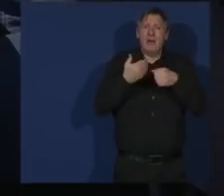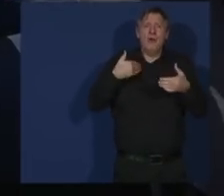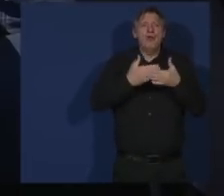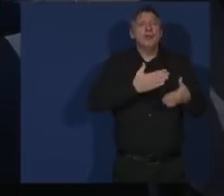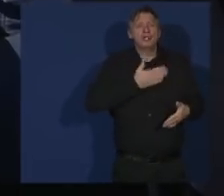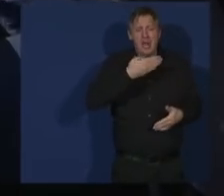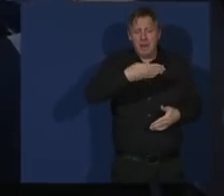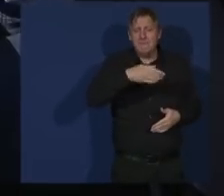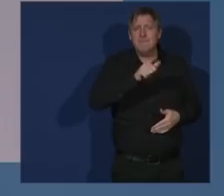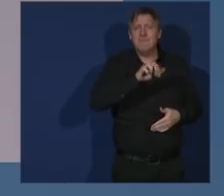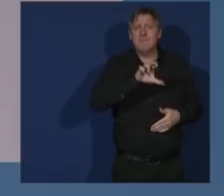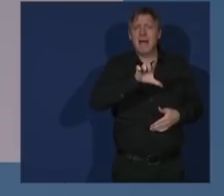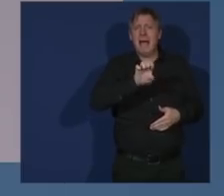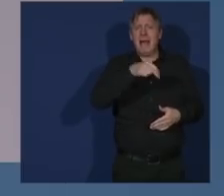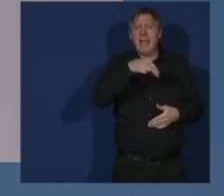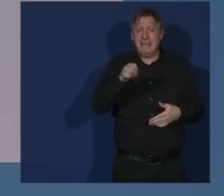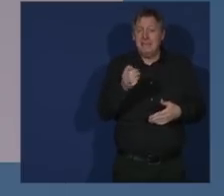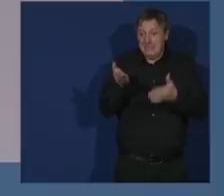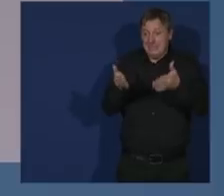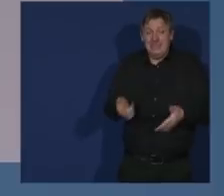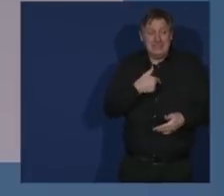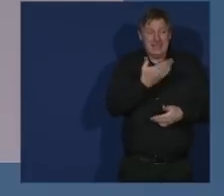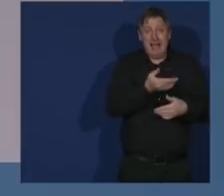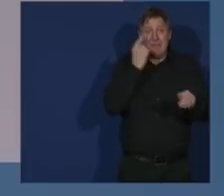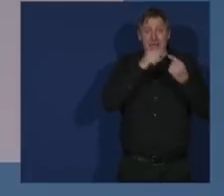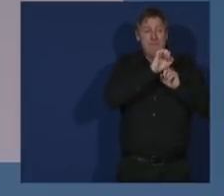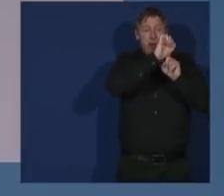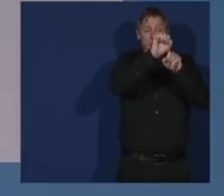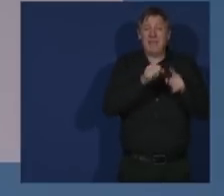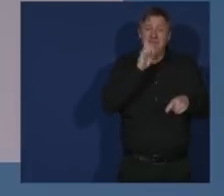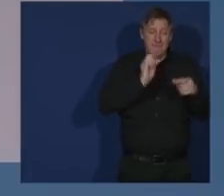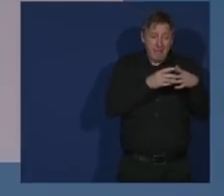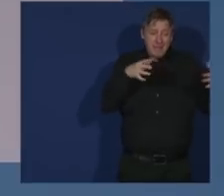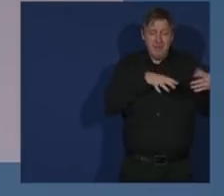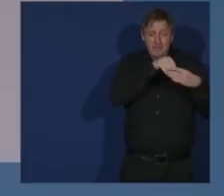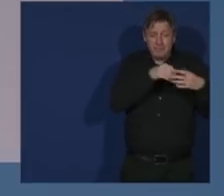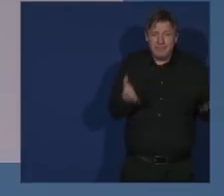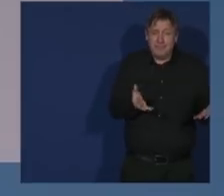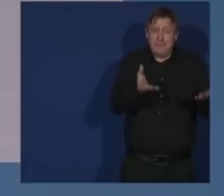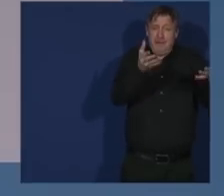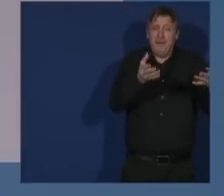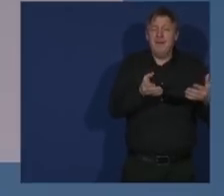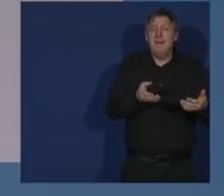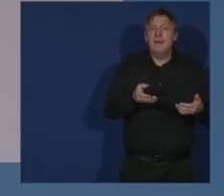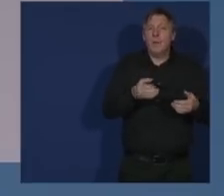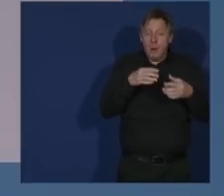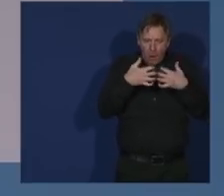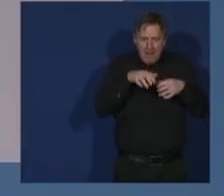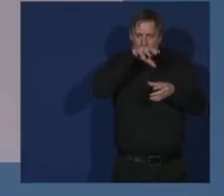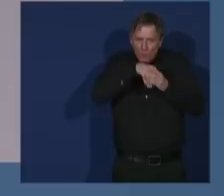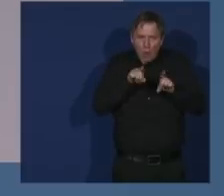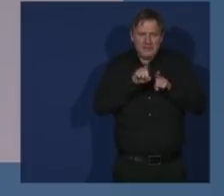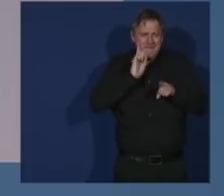Marlène. Eh bien, il faut que ça soit aussi la grande cause à l'intérieur de notre mouvement. Et Marlène, je sais que cette